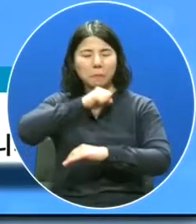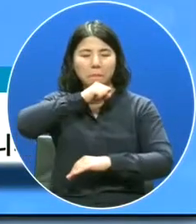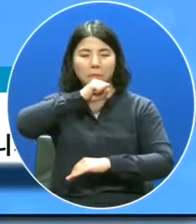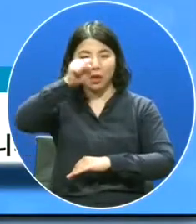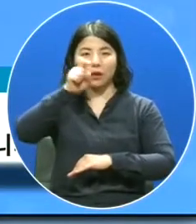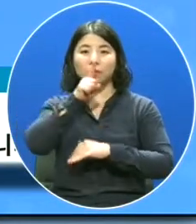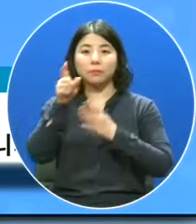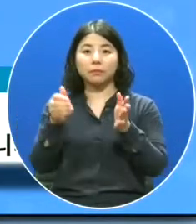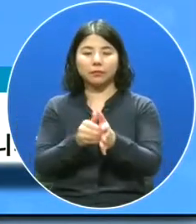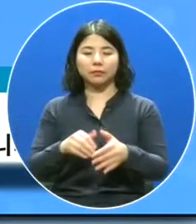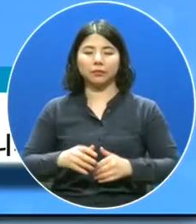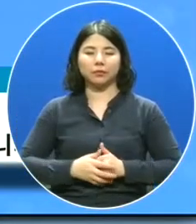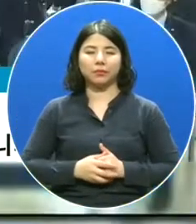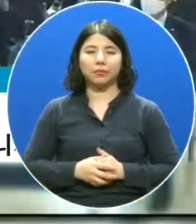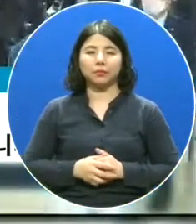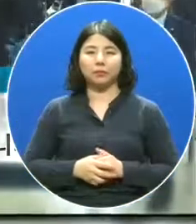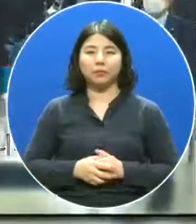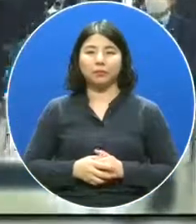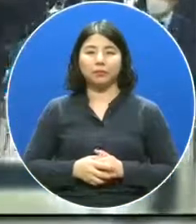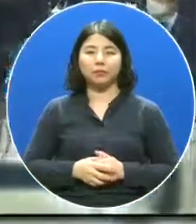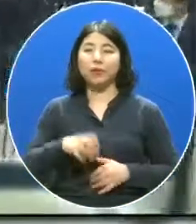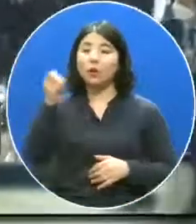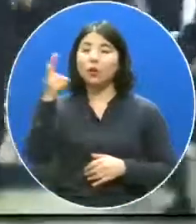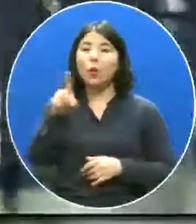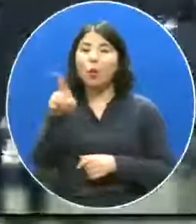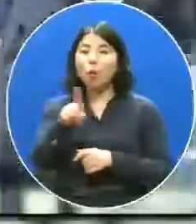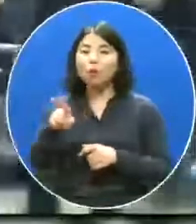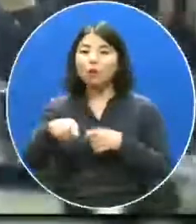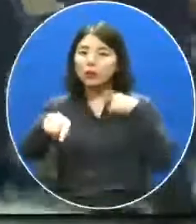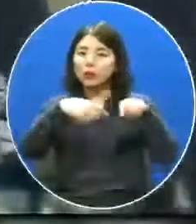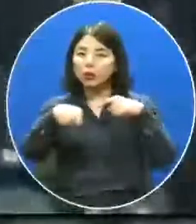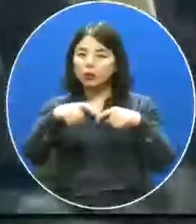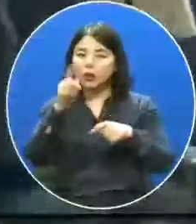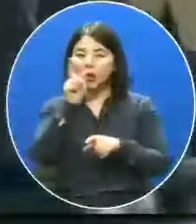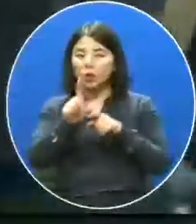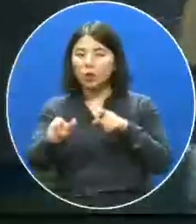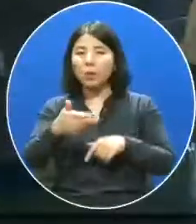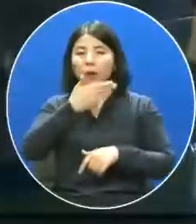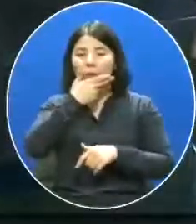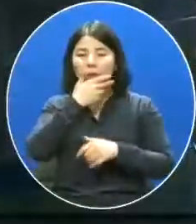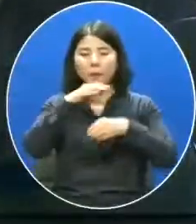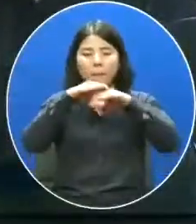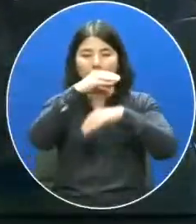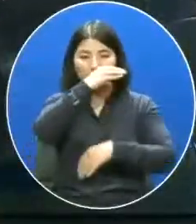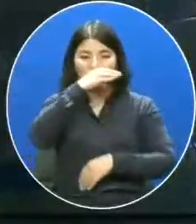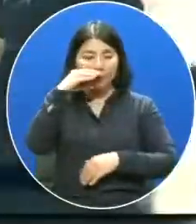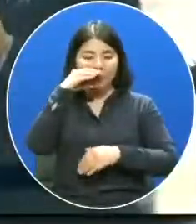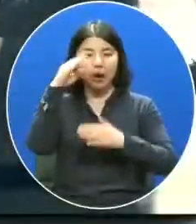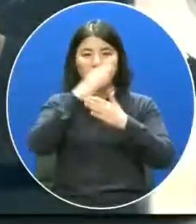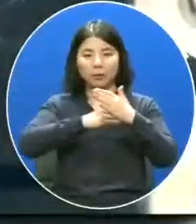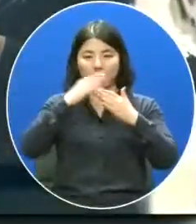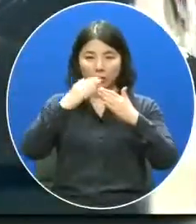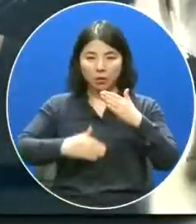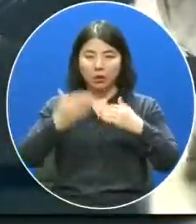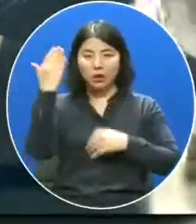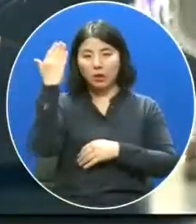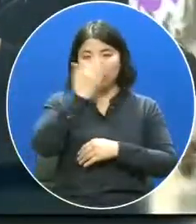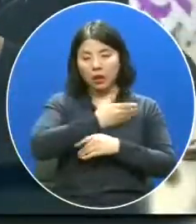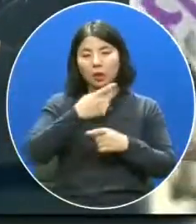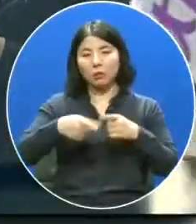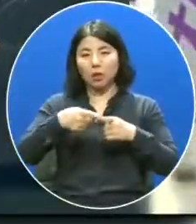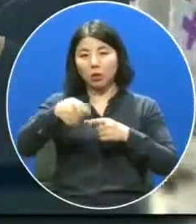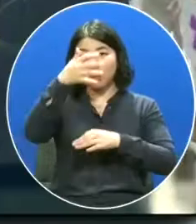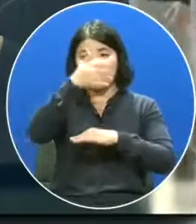미를 거두었다고 보도했습니다. 또 어떠한 정치적 고려도 없이 공정하고 객관적으로 이루어진 평가